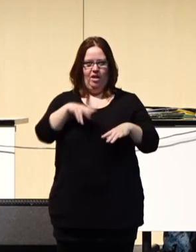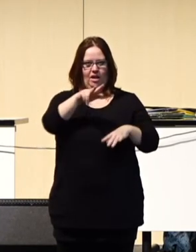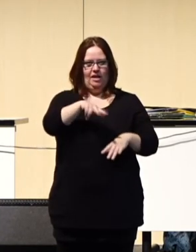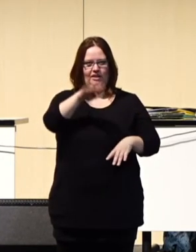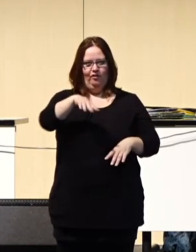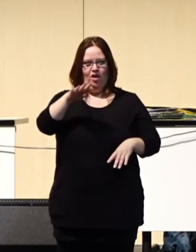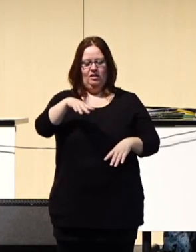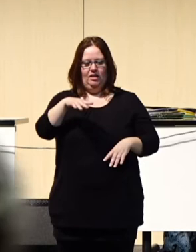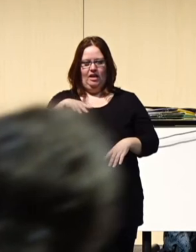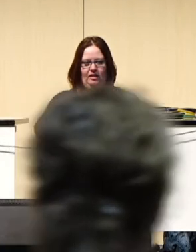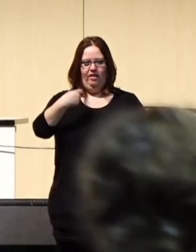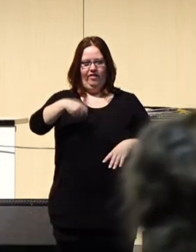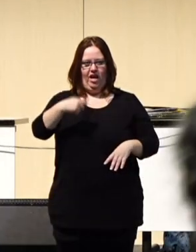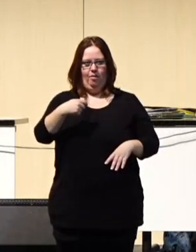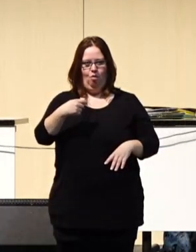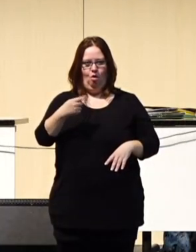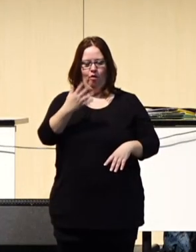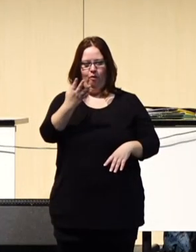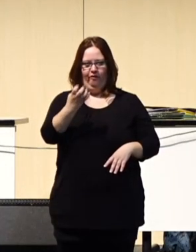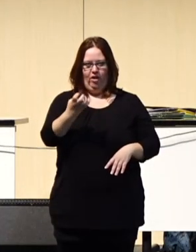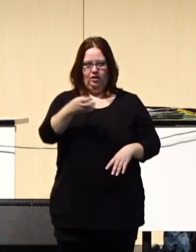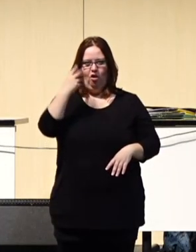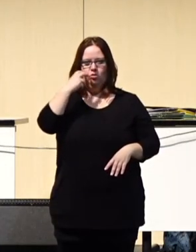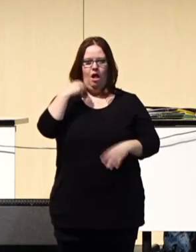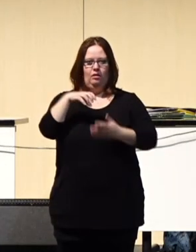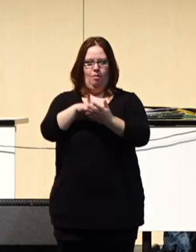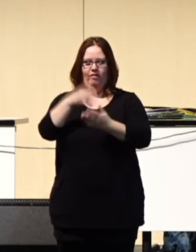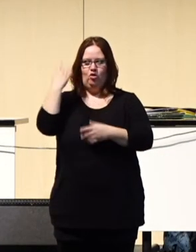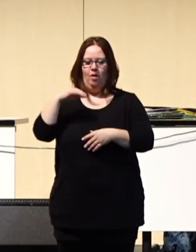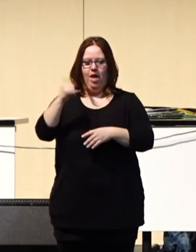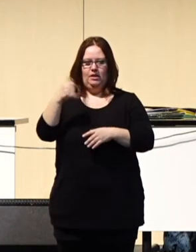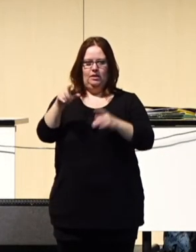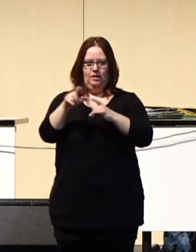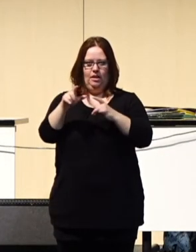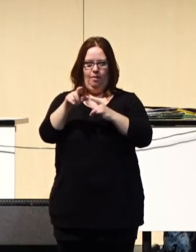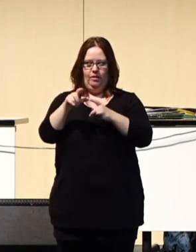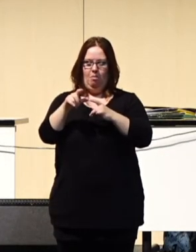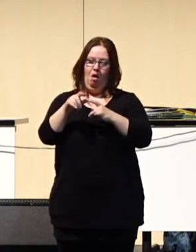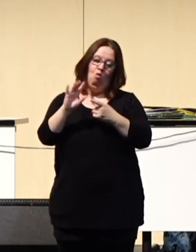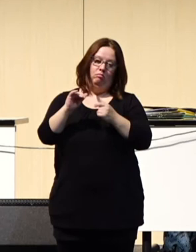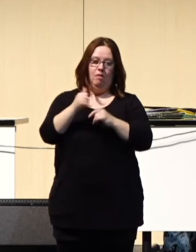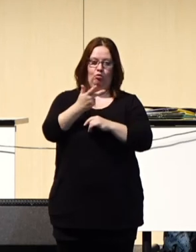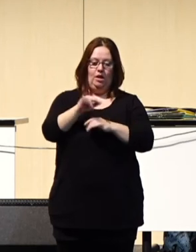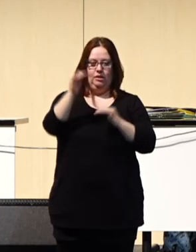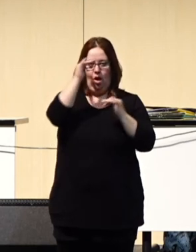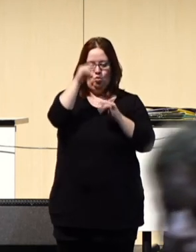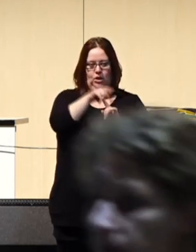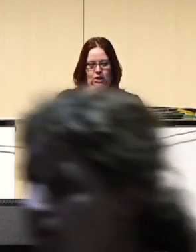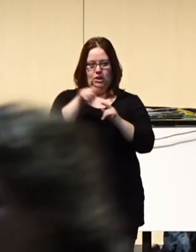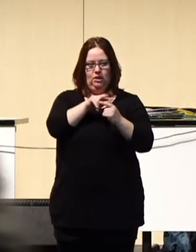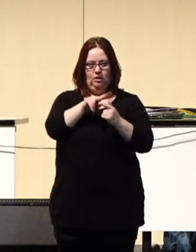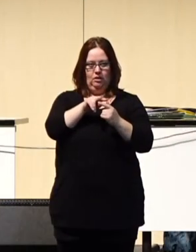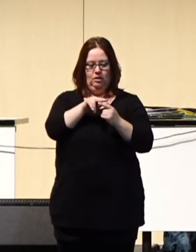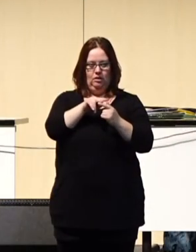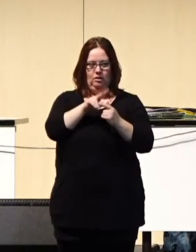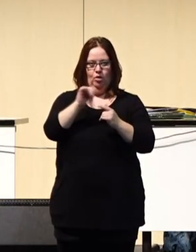Februar 1945 auf dem Altmarkt wurde vermutlich am 1. September, kann auch schon am 31. August gewesen sein, der